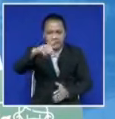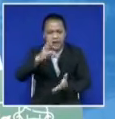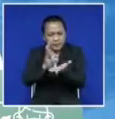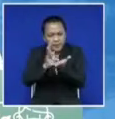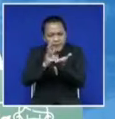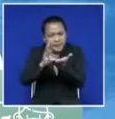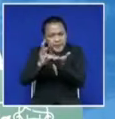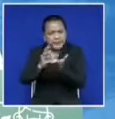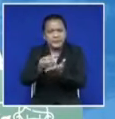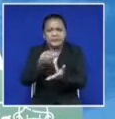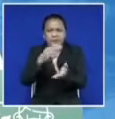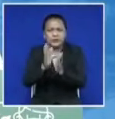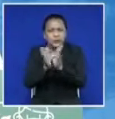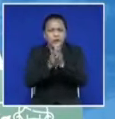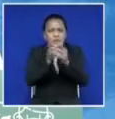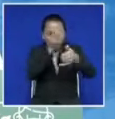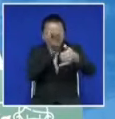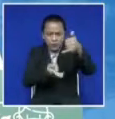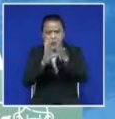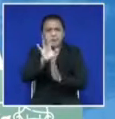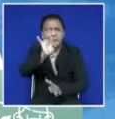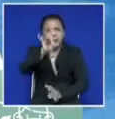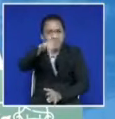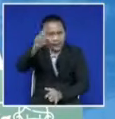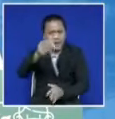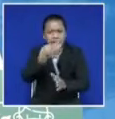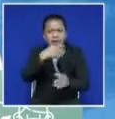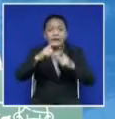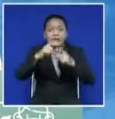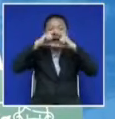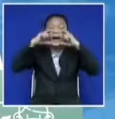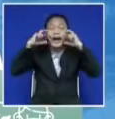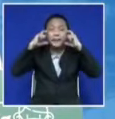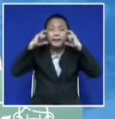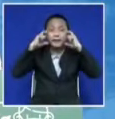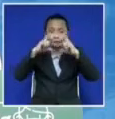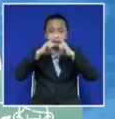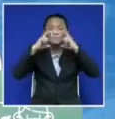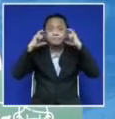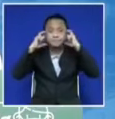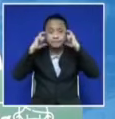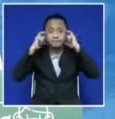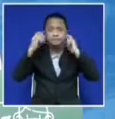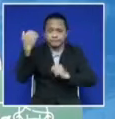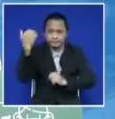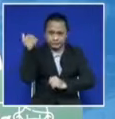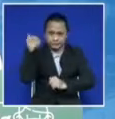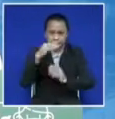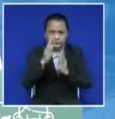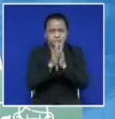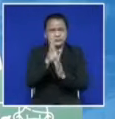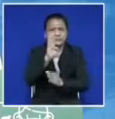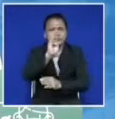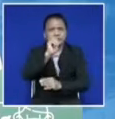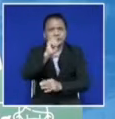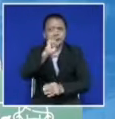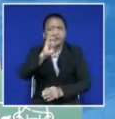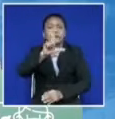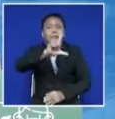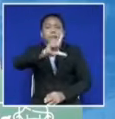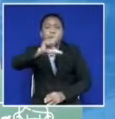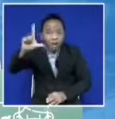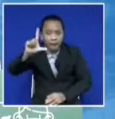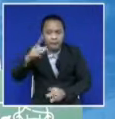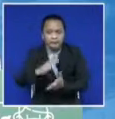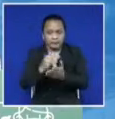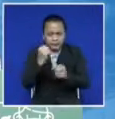ะรักษาได้ประมาณ 8,000 รายนะครับหน้ากากอนามัยที่เรียกว่า Surgical Mask เนี่ยเรามีถึง46ล้านชิ้นนะครับแล้วเรา